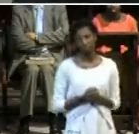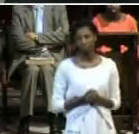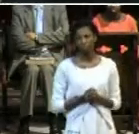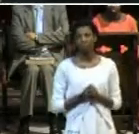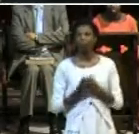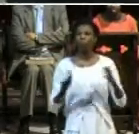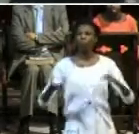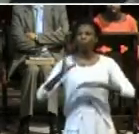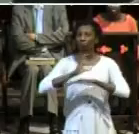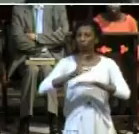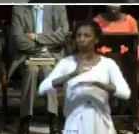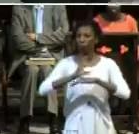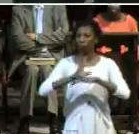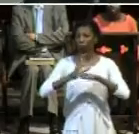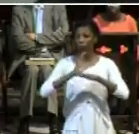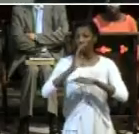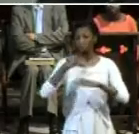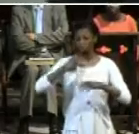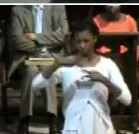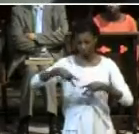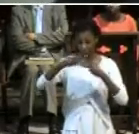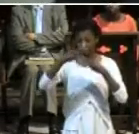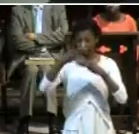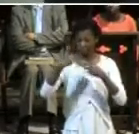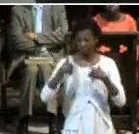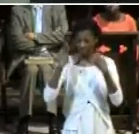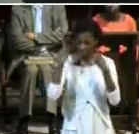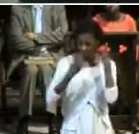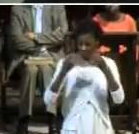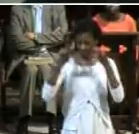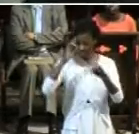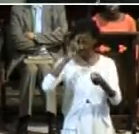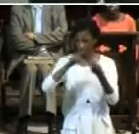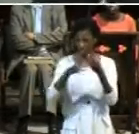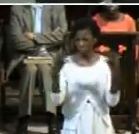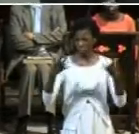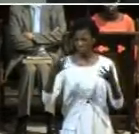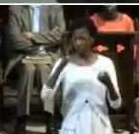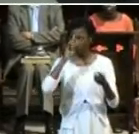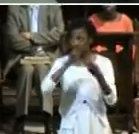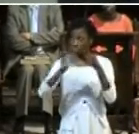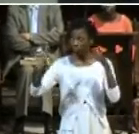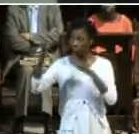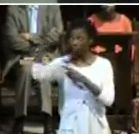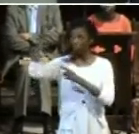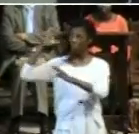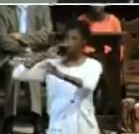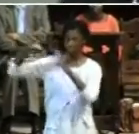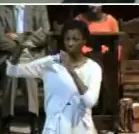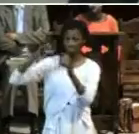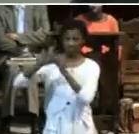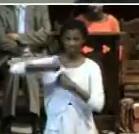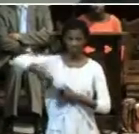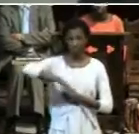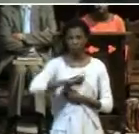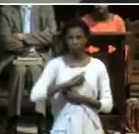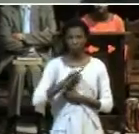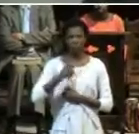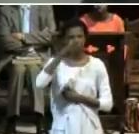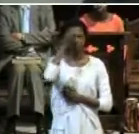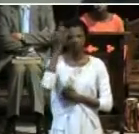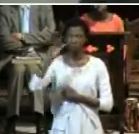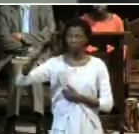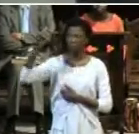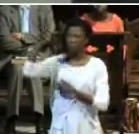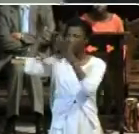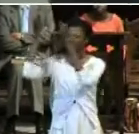Le culte dont la méditation que je voudrais avoir avec vous porte sur ce Dieu qui nous parle. Et vous comprenez que ce Dieu qui